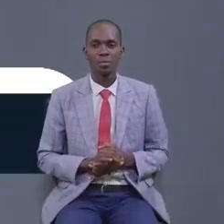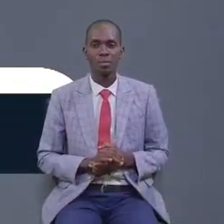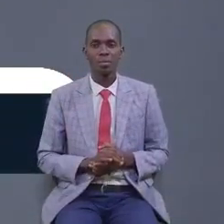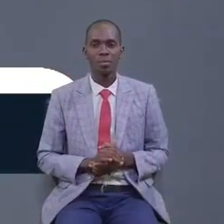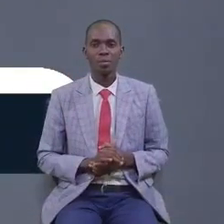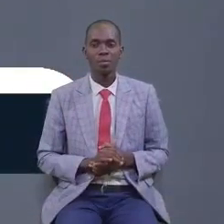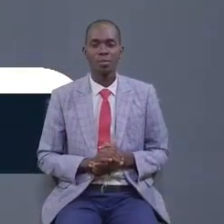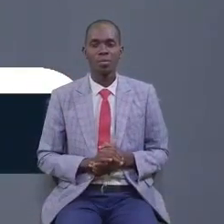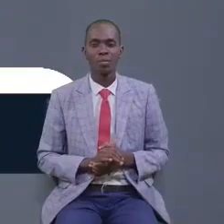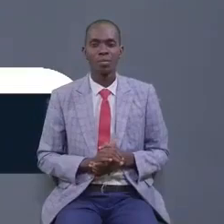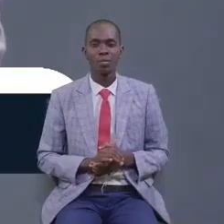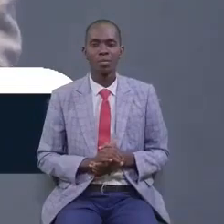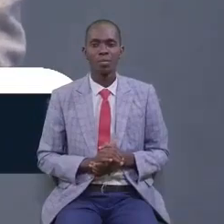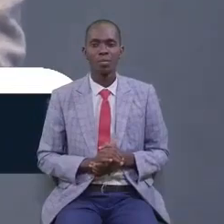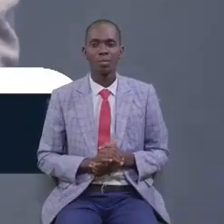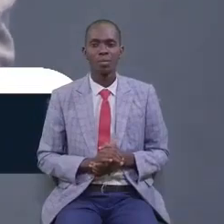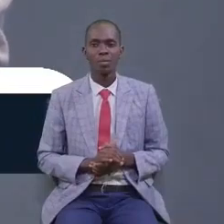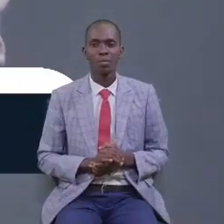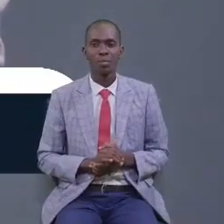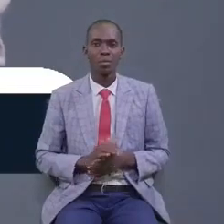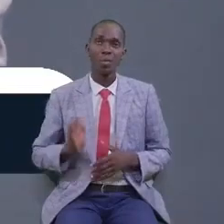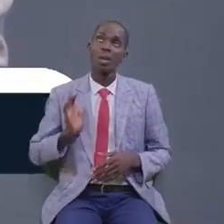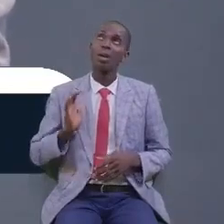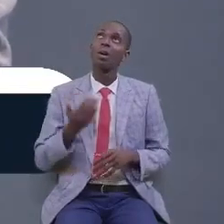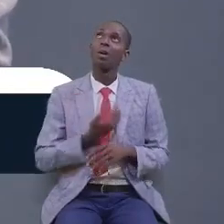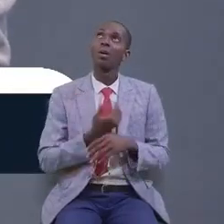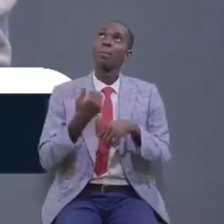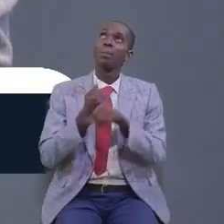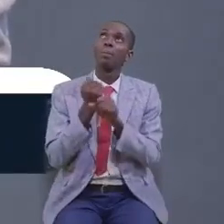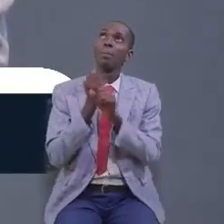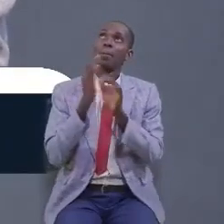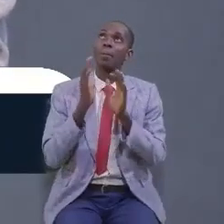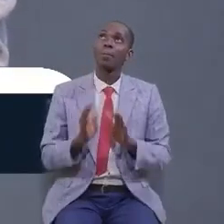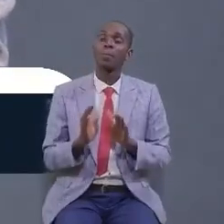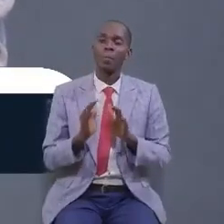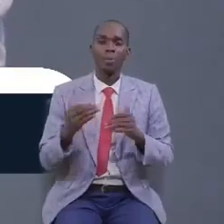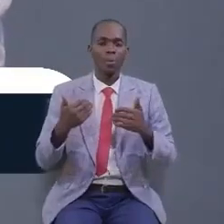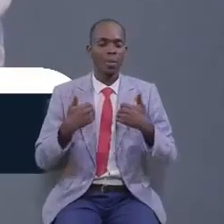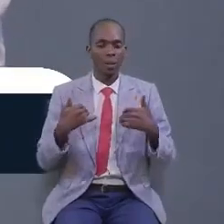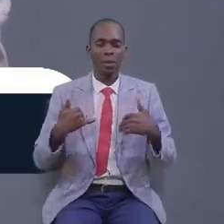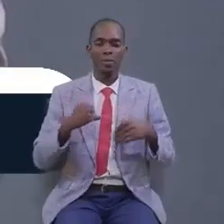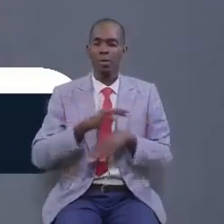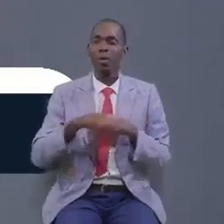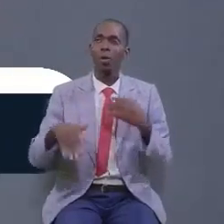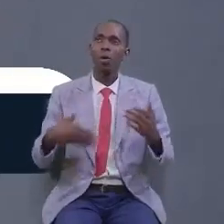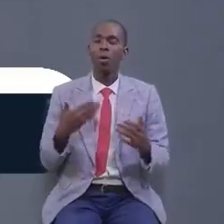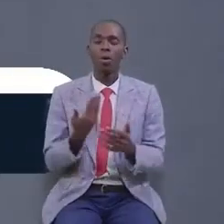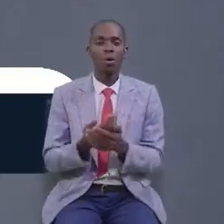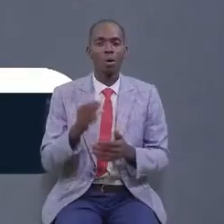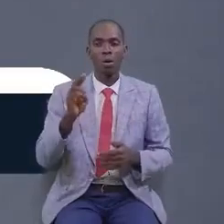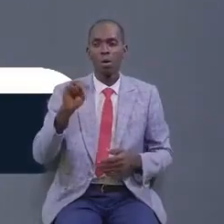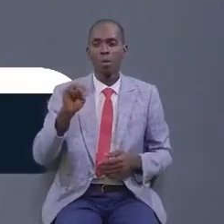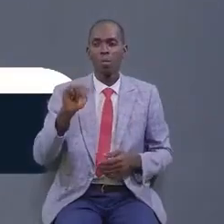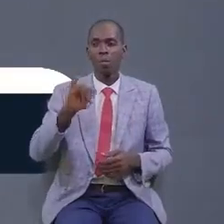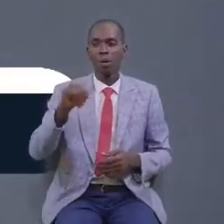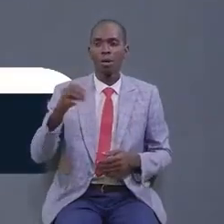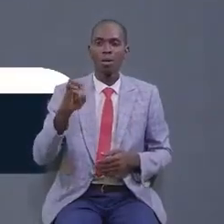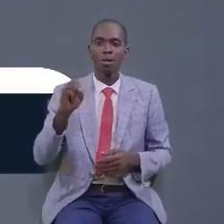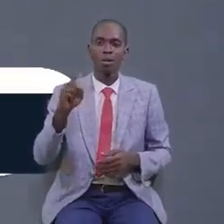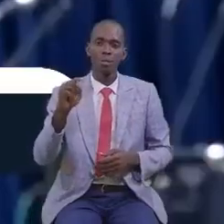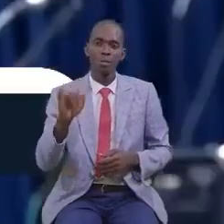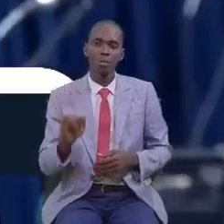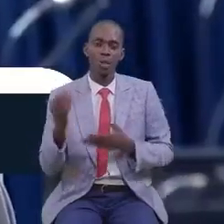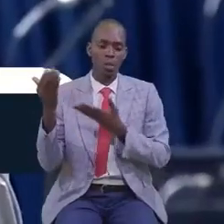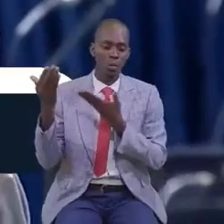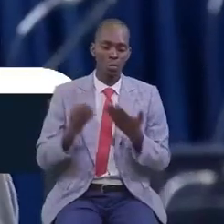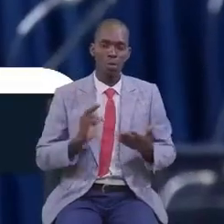అత్యావశ్యకమైన అత్యున్నతమైన కార్యాలు. Our maker, having all majesty, ఆయన సృష్టికర్త సకల మహిమ ప్రభావాలు